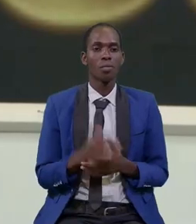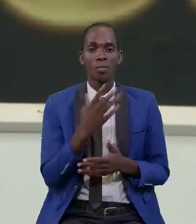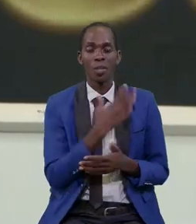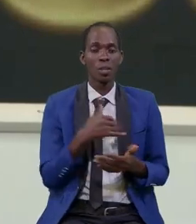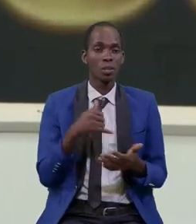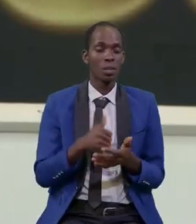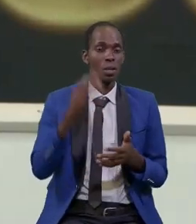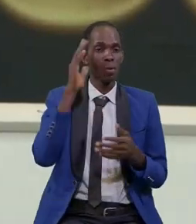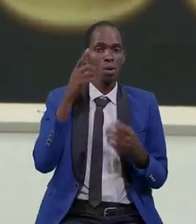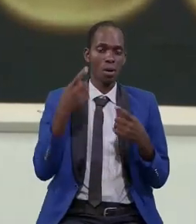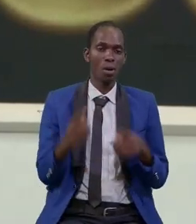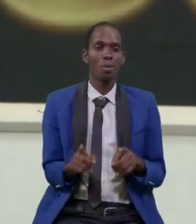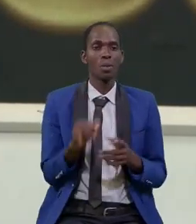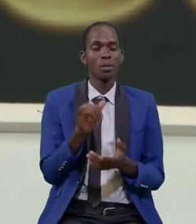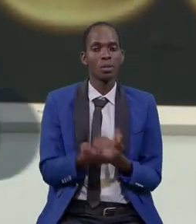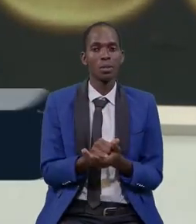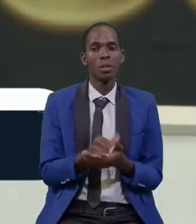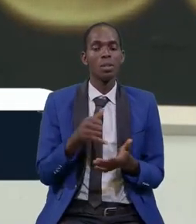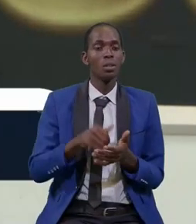Verset 23. Et